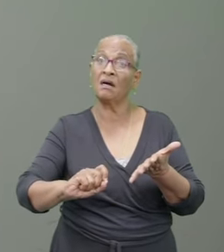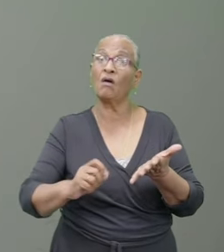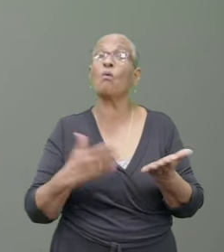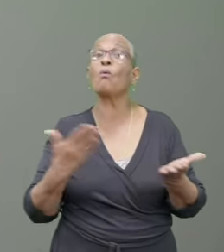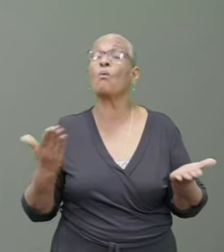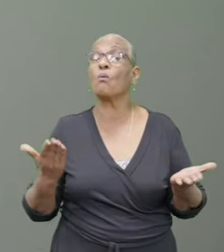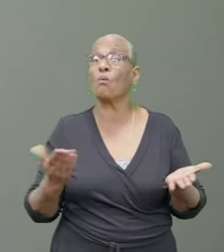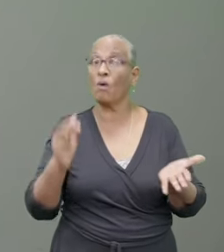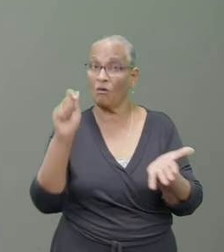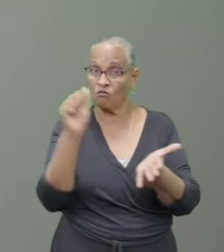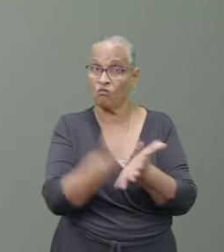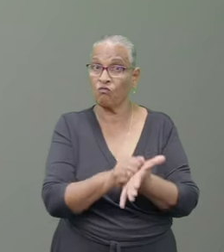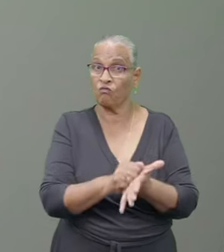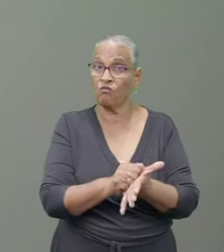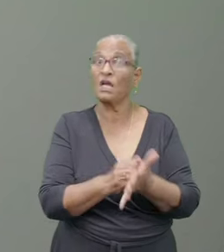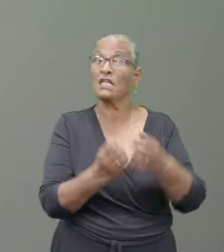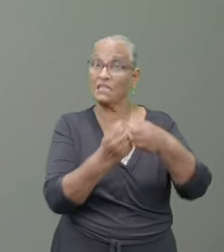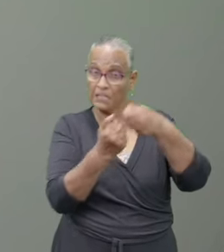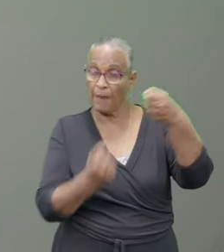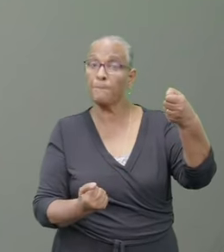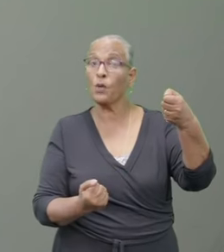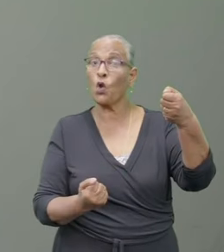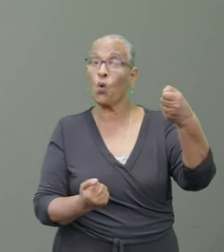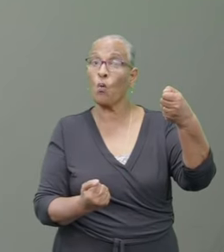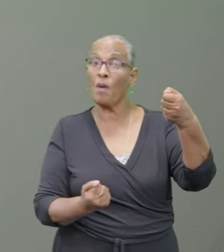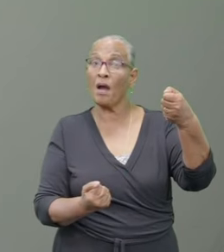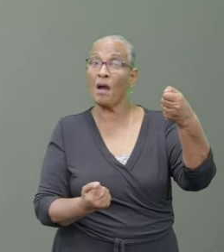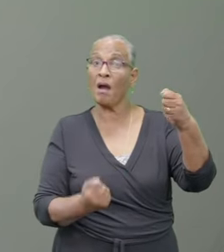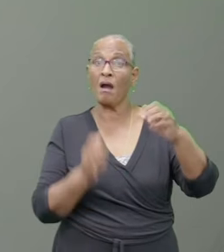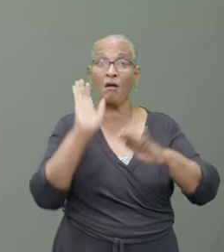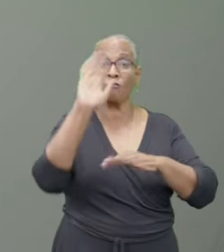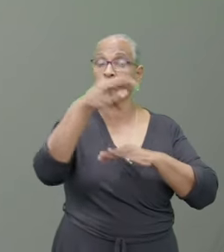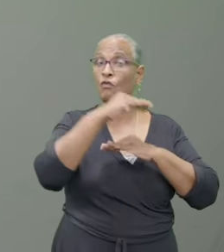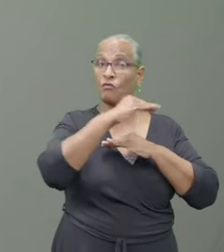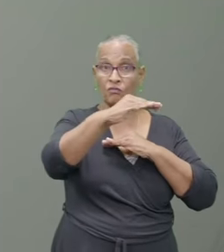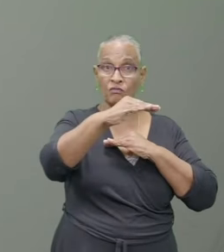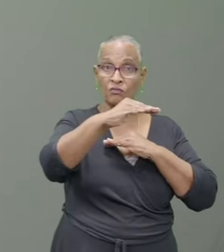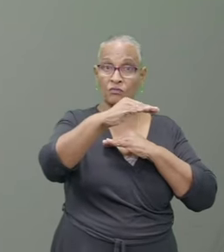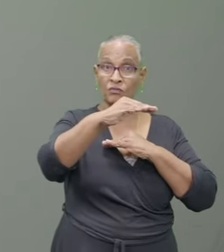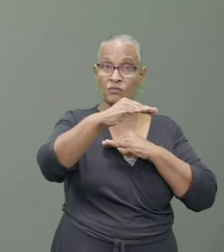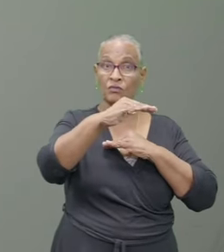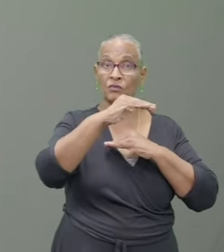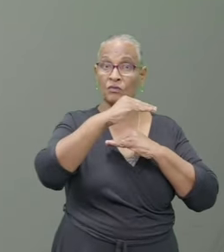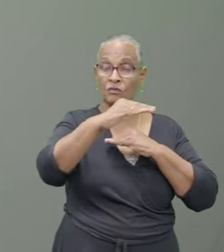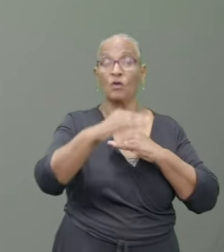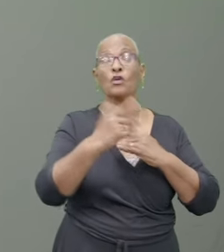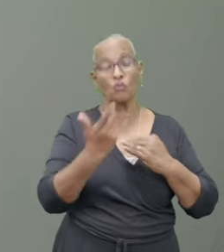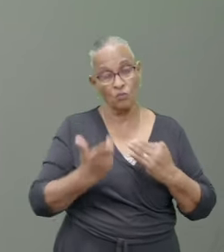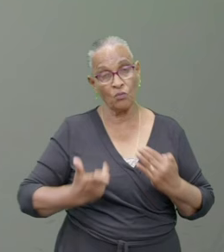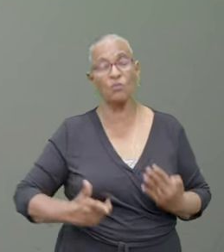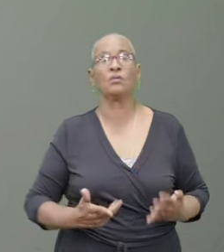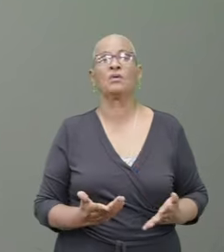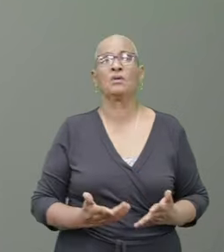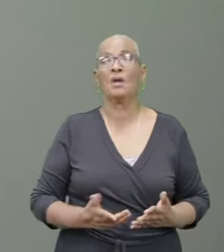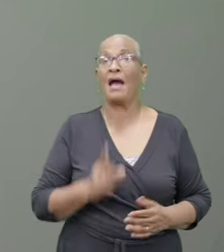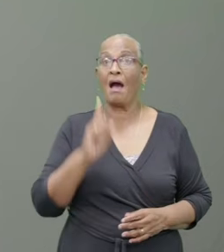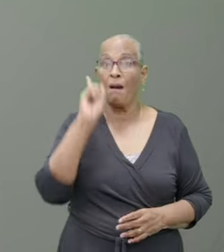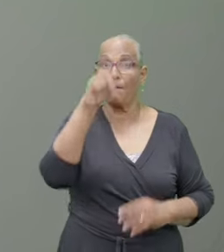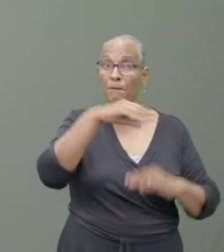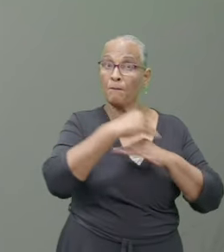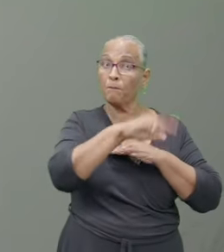van diploma's voor buitenlandse doeleinden, drastisch is verhoogd. En deze verhoging